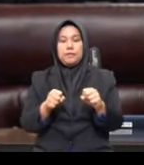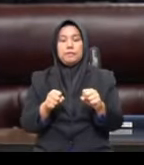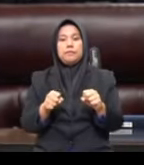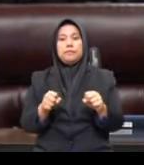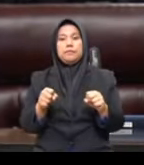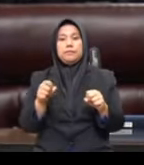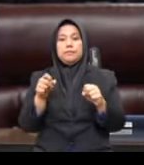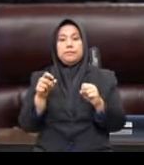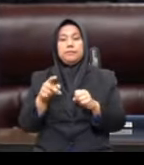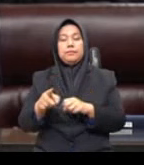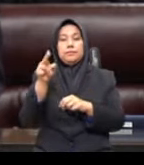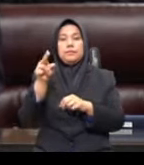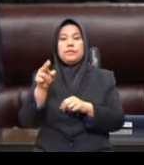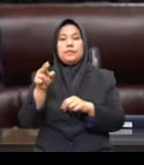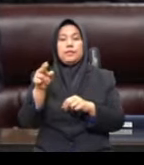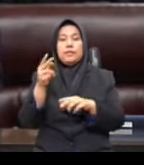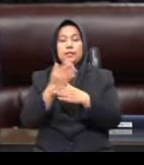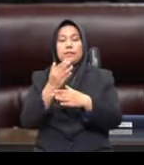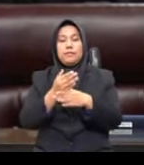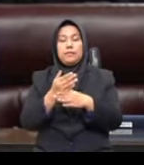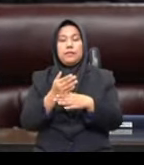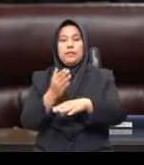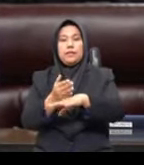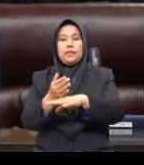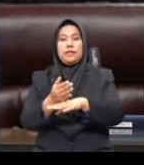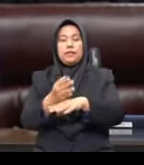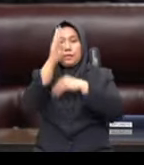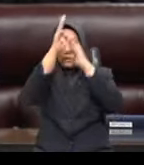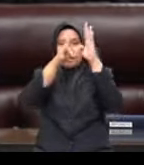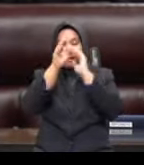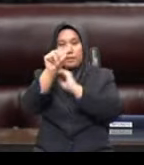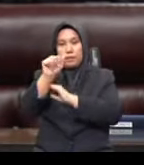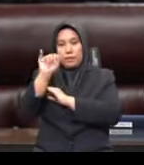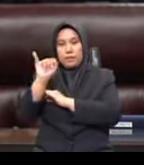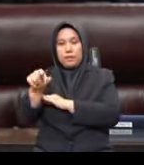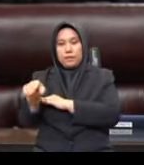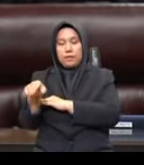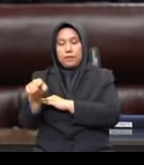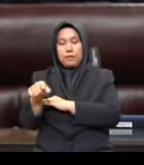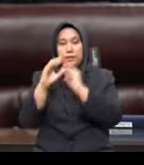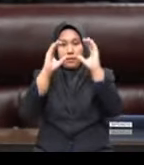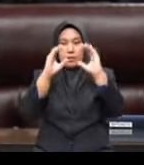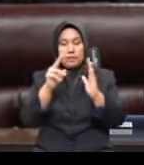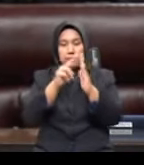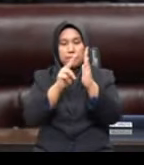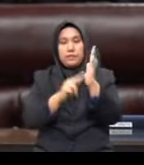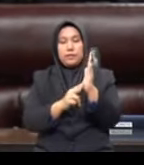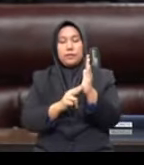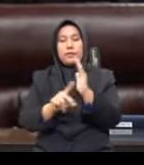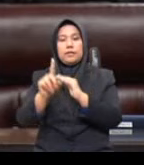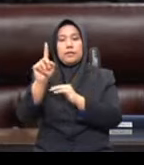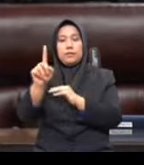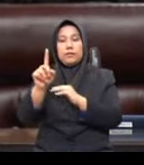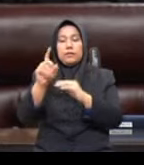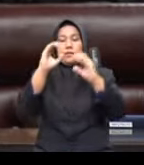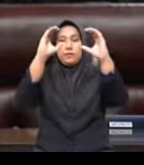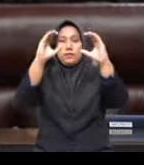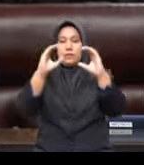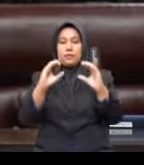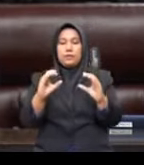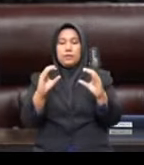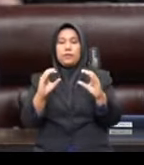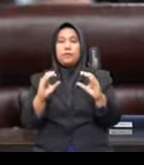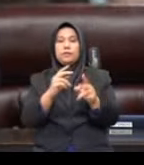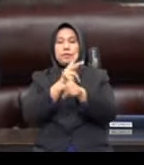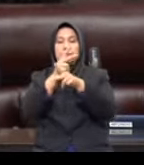perkembangan inovasi teknologi a dalam negara ini kerana perundangan hanyalah salah satu daripada mekanisme